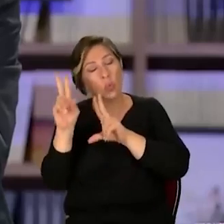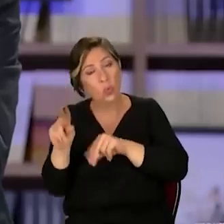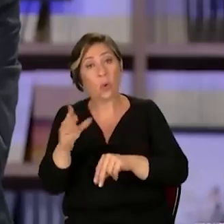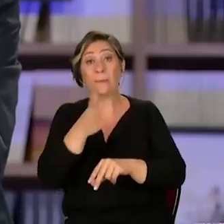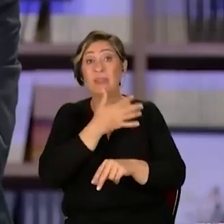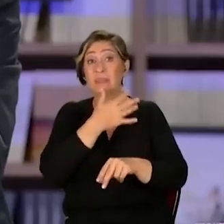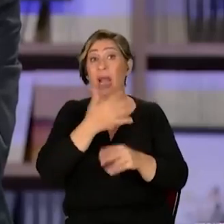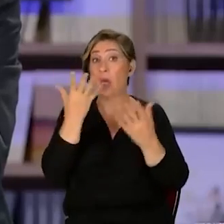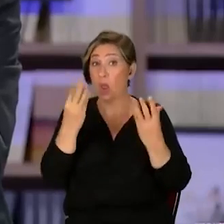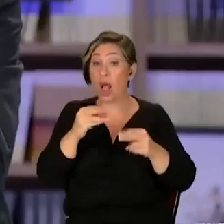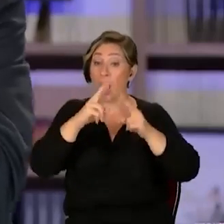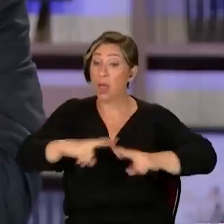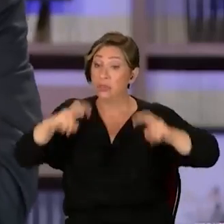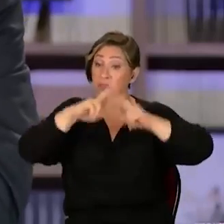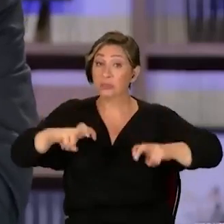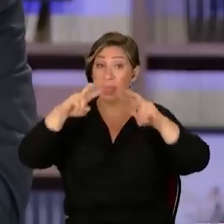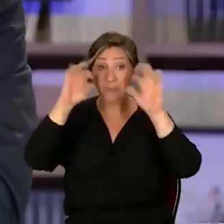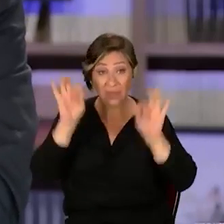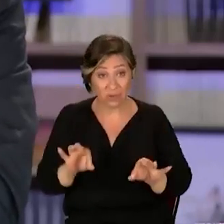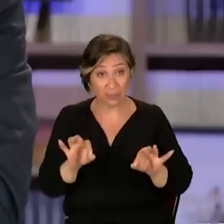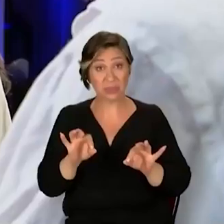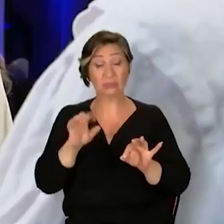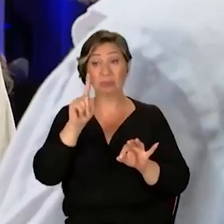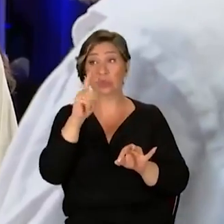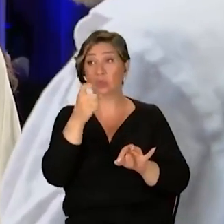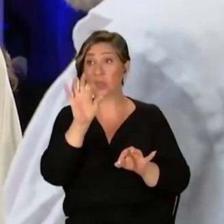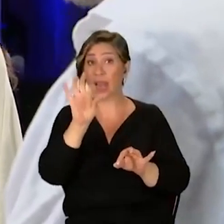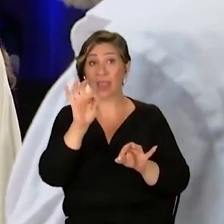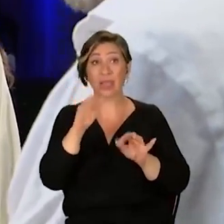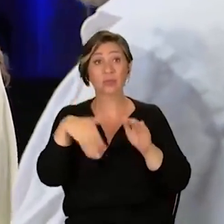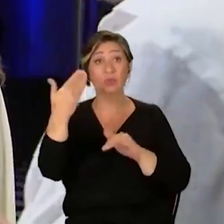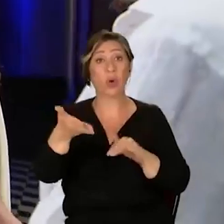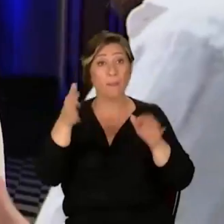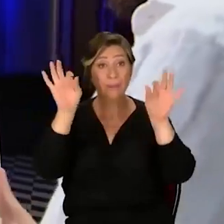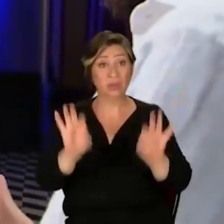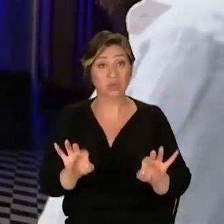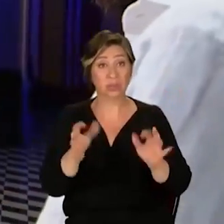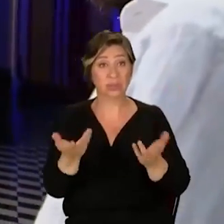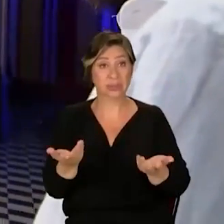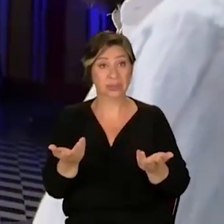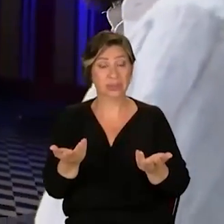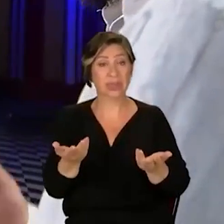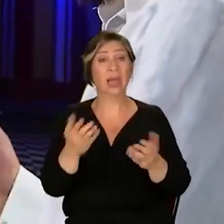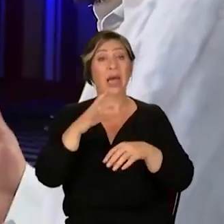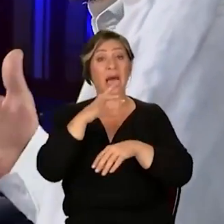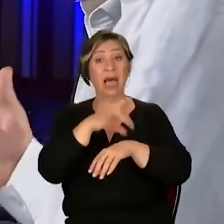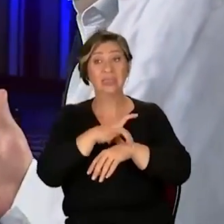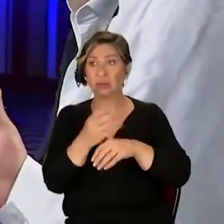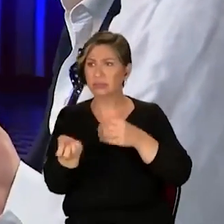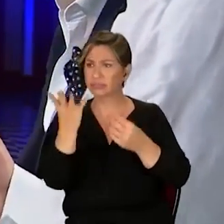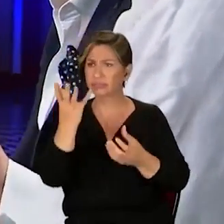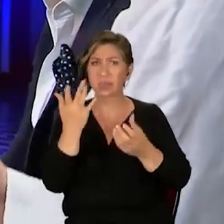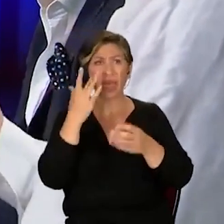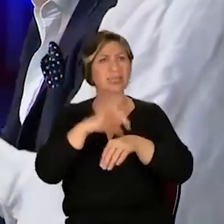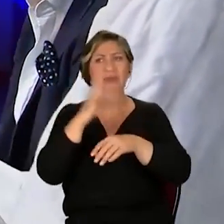olarak araştırılmaya başlanması zaten işte 1950'lerden sonra başlayan, hastalıkların